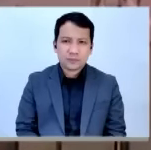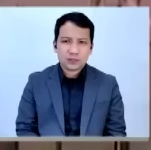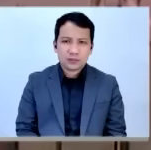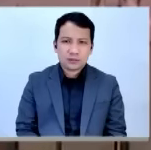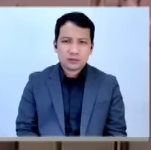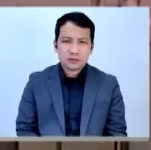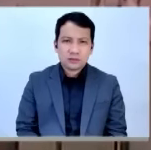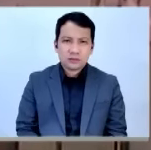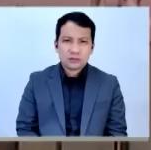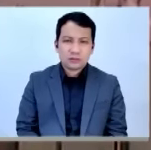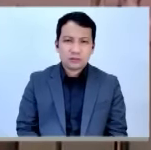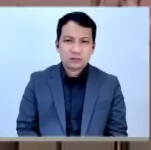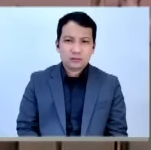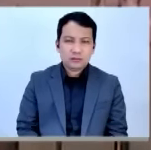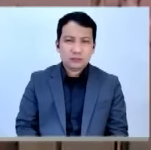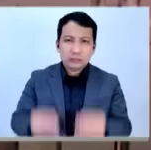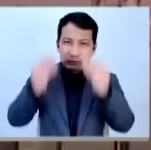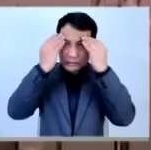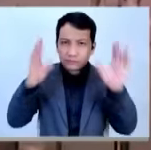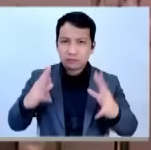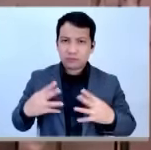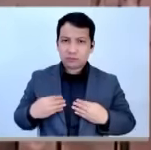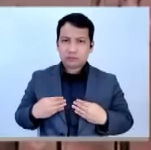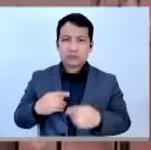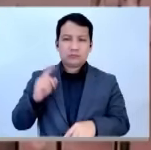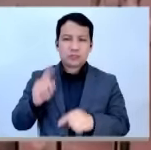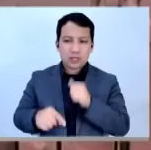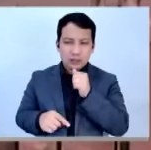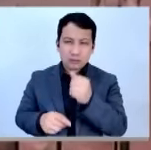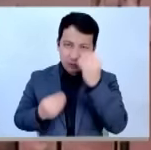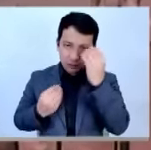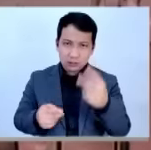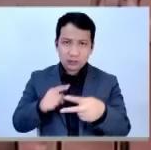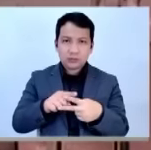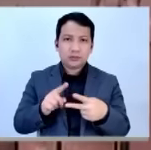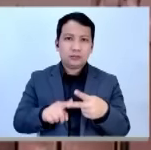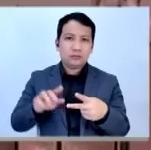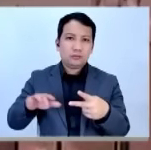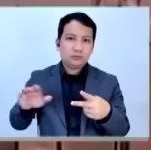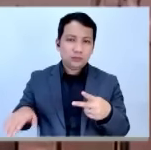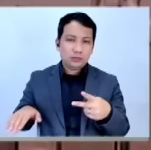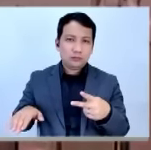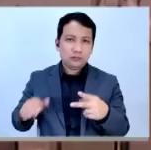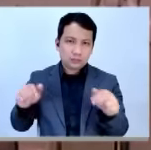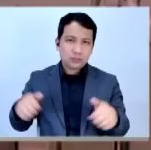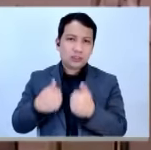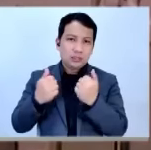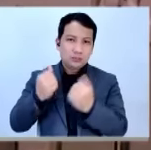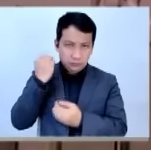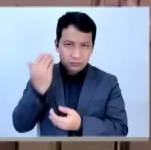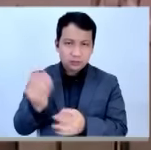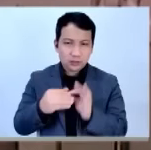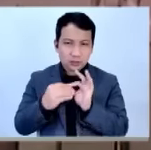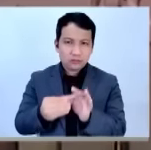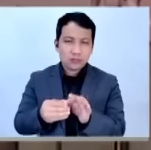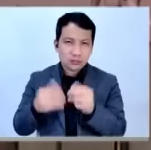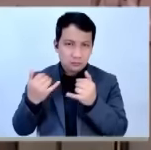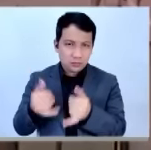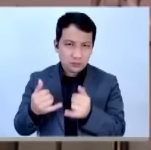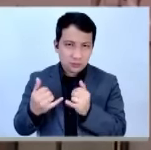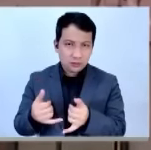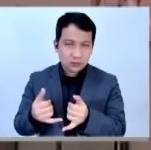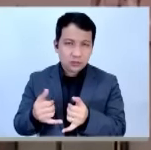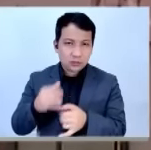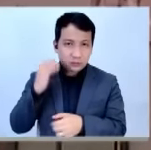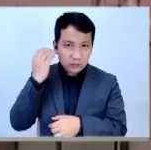Jester, hindi pa rin nga matanggap ng kaanak ng dalawang bata na sa trahedya hahantong ang paglalaro lang sana ng magpinsan